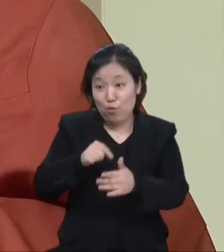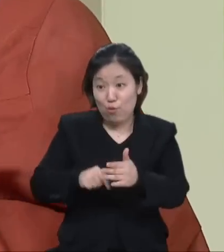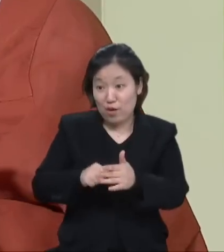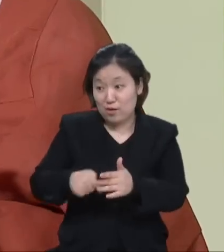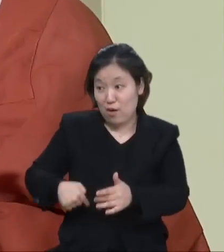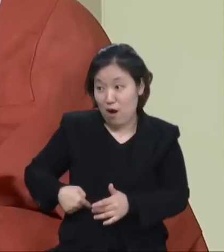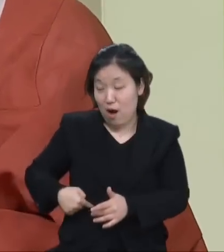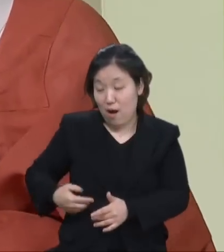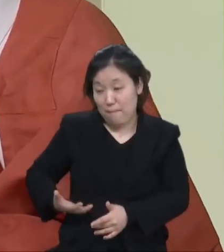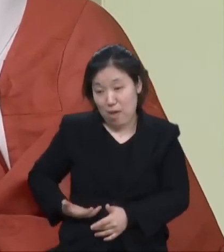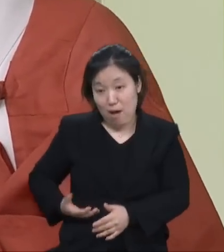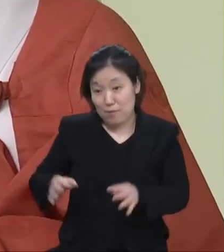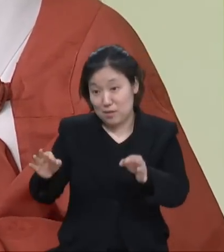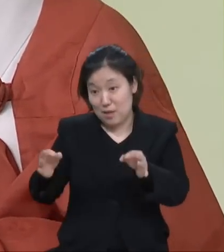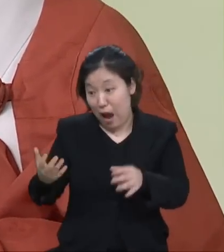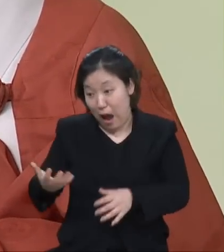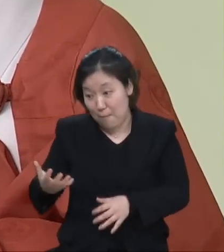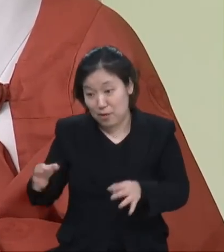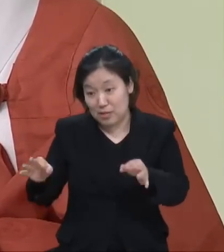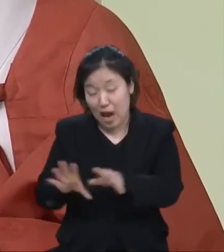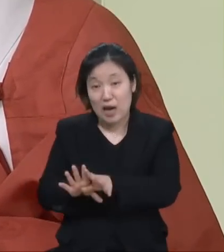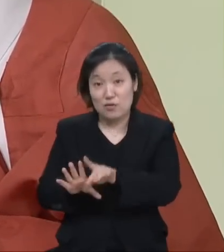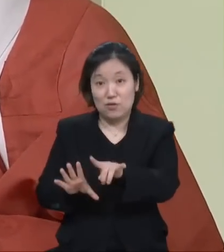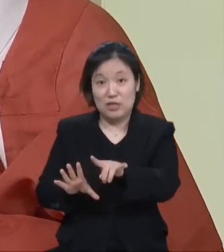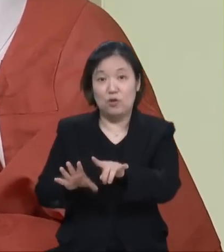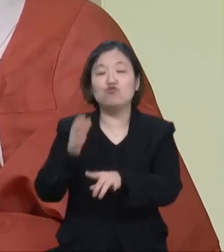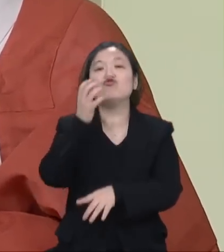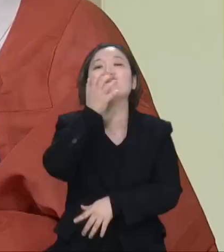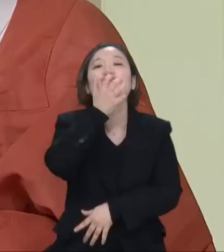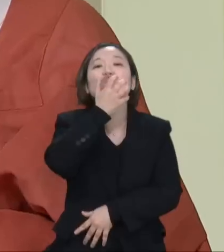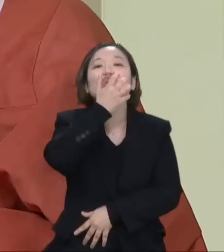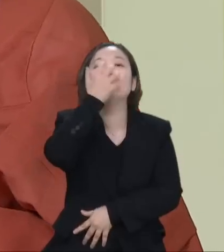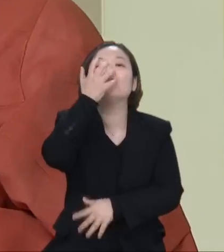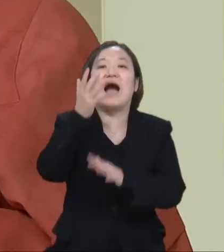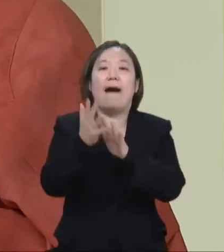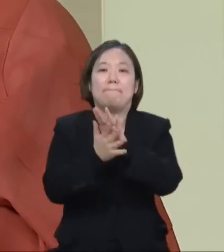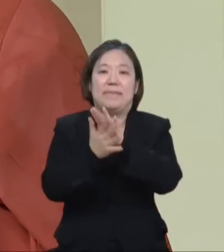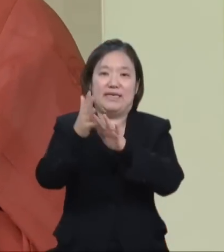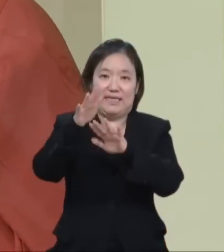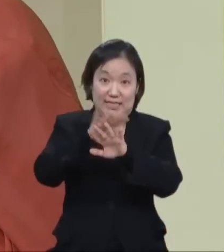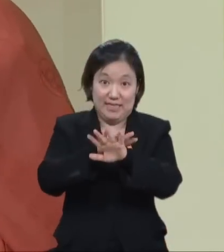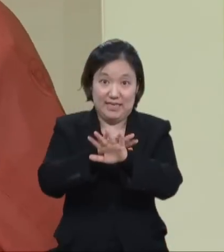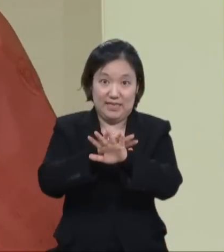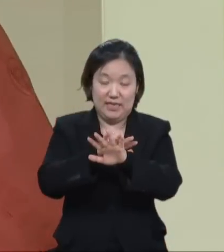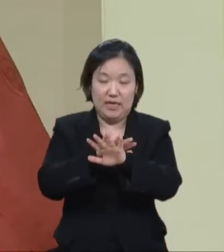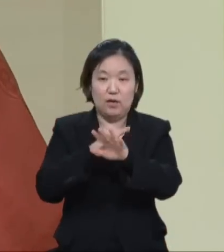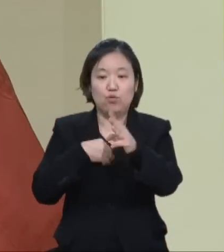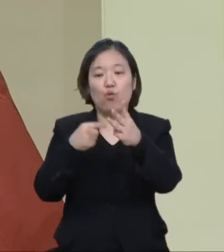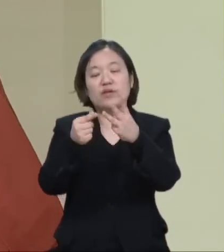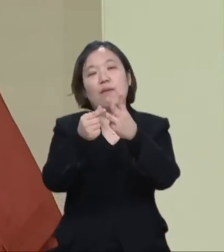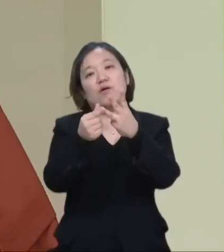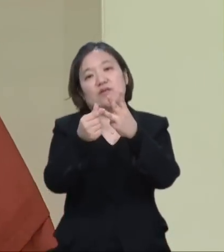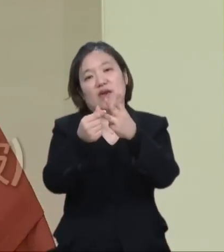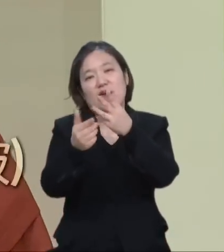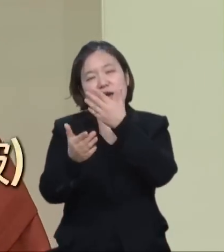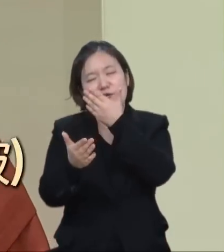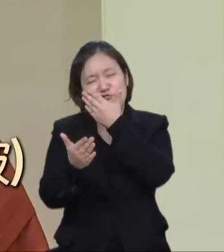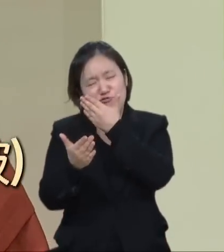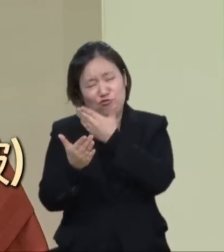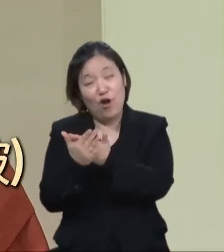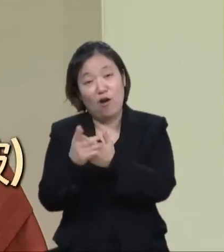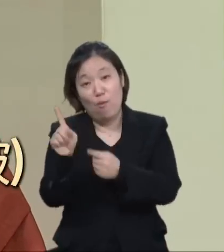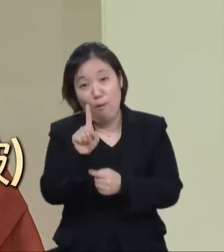가피를 몽중가피라고 합니다 그 다음에 세 번째가 피가 제일 중요한 값이죠